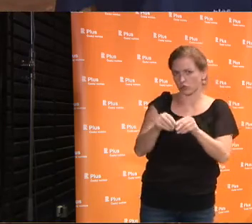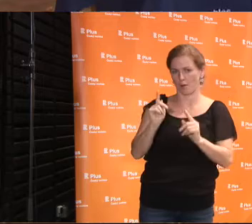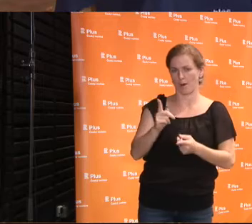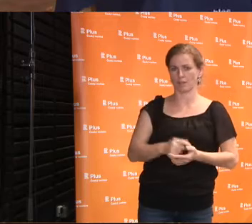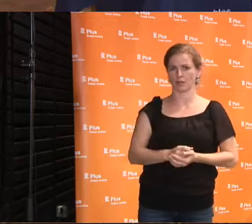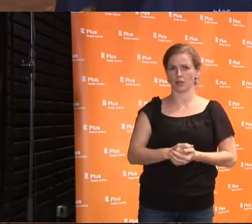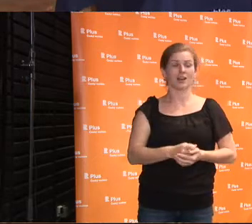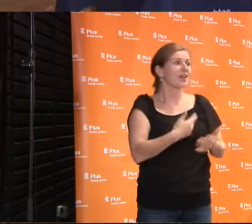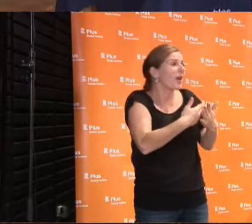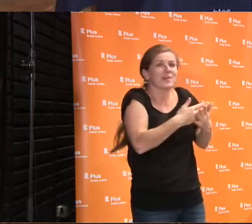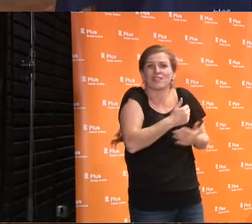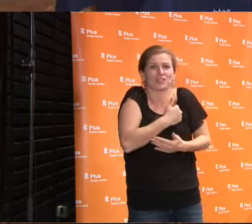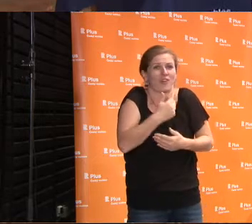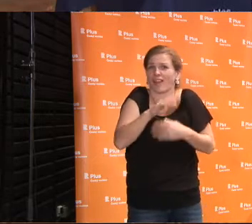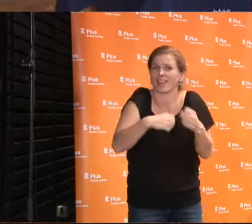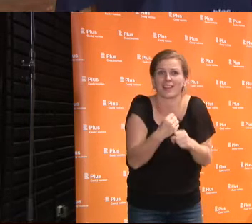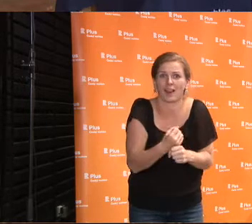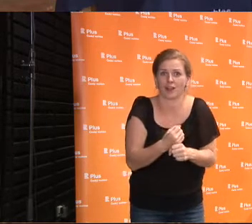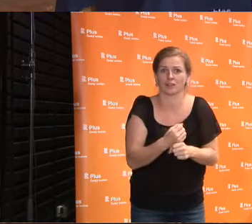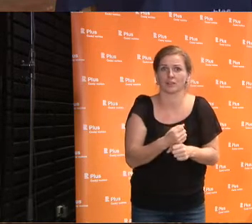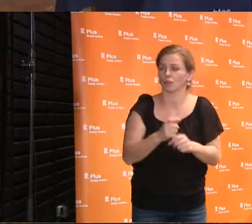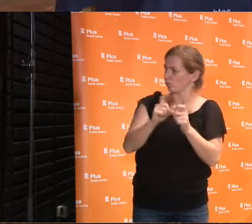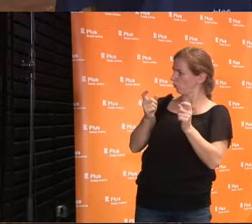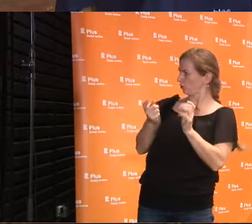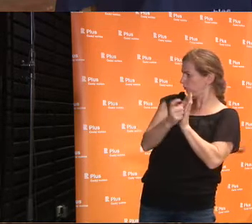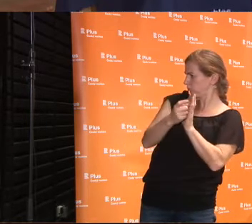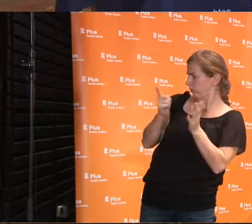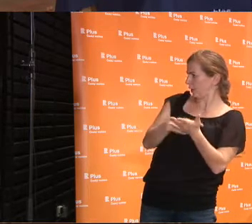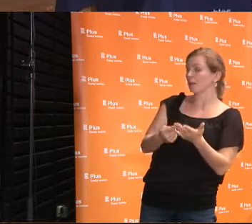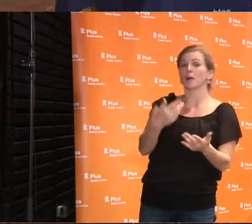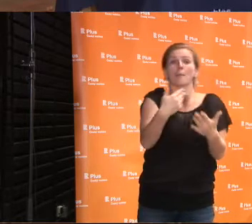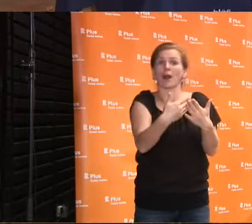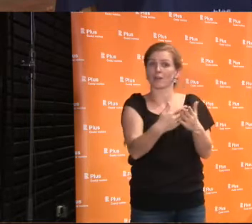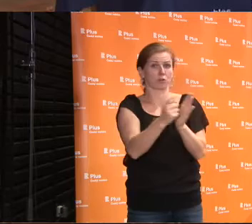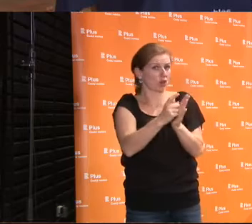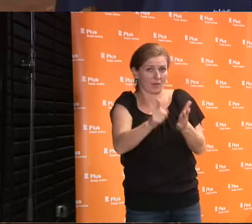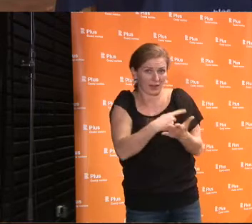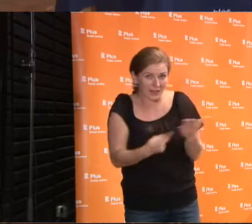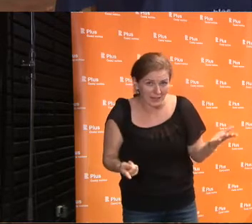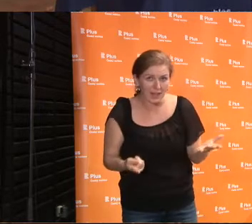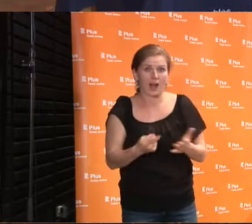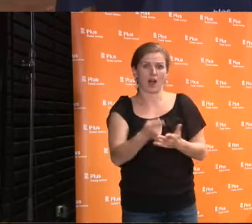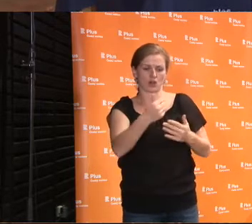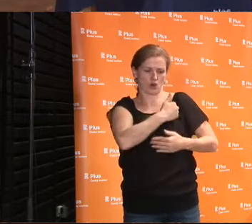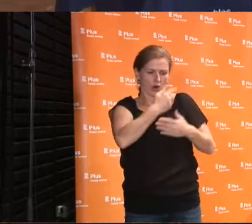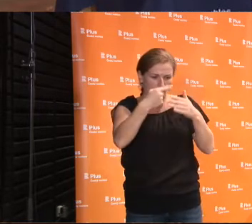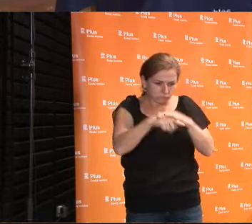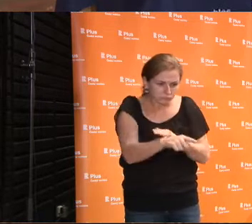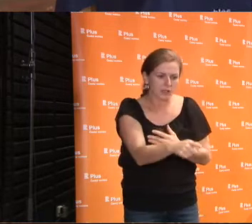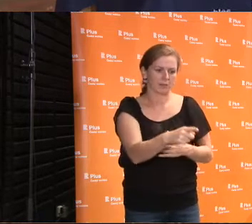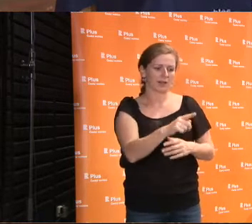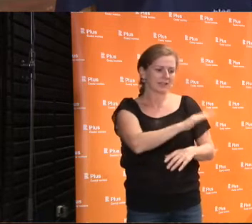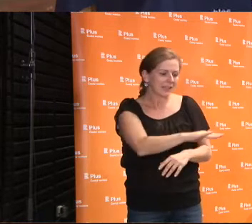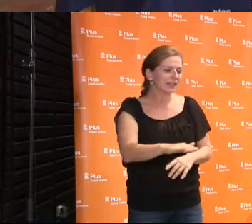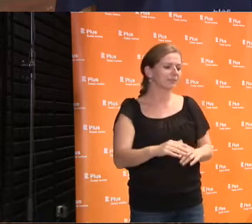to ani nepoptáváme. No, my to po ní nepoptáváme a ta setrvačnost vede k tomu, že děti nejsou ve školách připravovány na to,